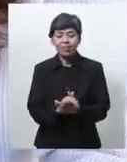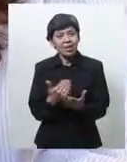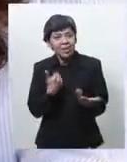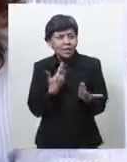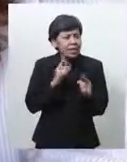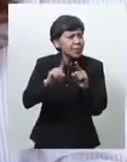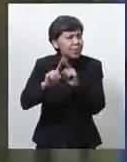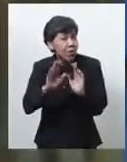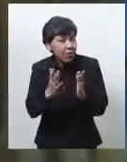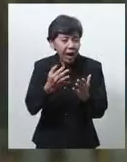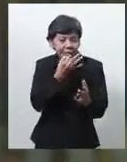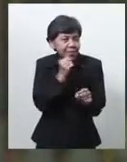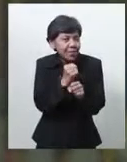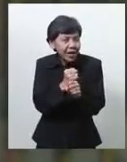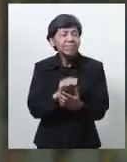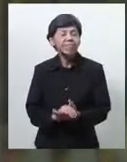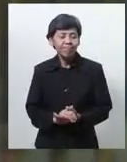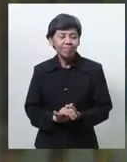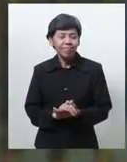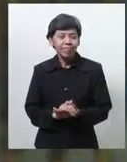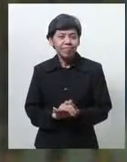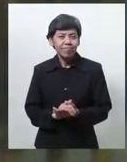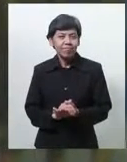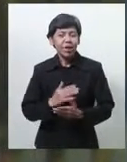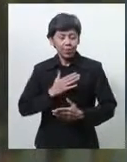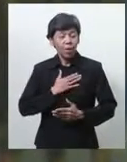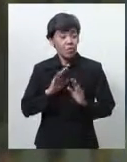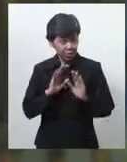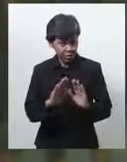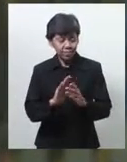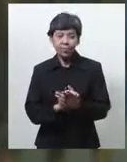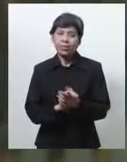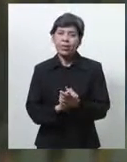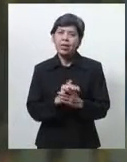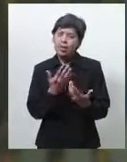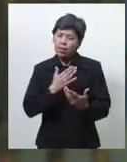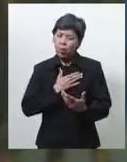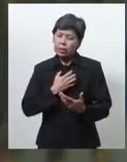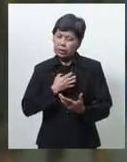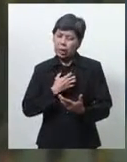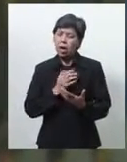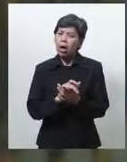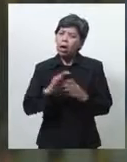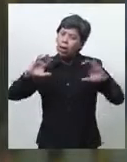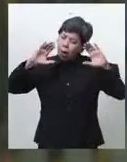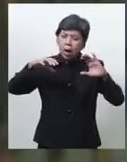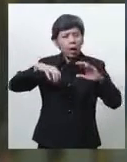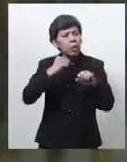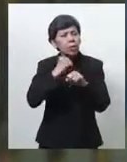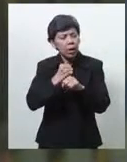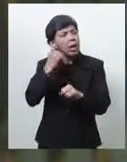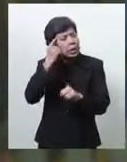ๆเกี่ยวกับการรับคนพิการ หน่วยงานผมฝากถึงหน่วยงานก่อนแล้วครับหน่วยงานอยากให้เห็นใจคนพิการมากกว่